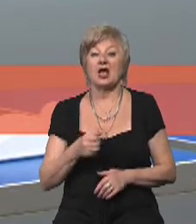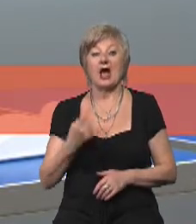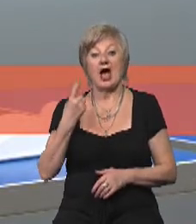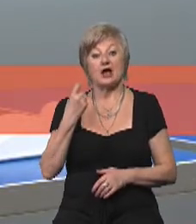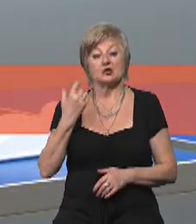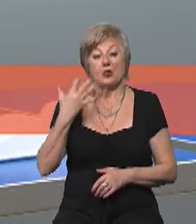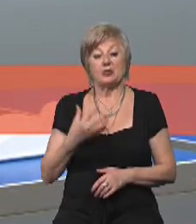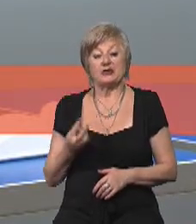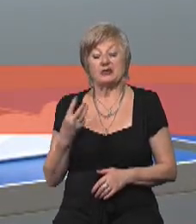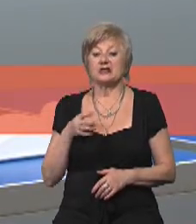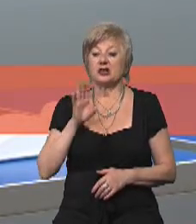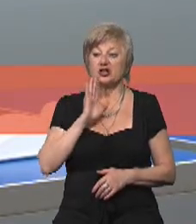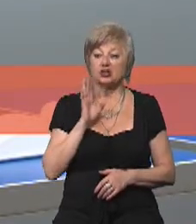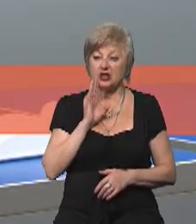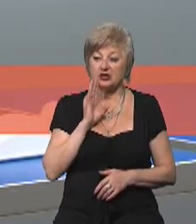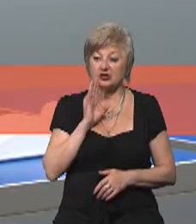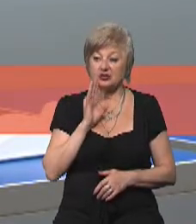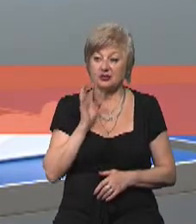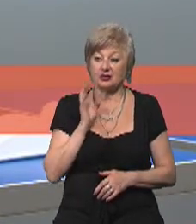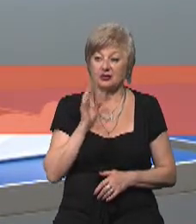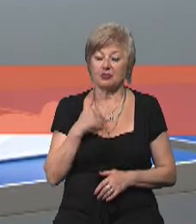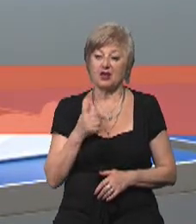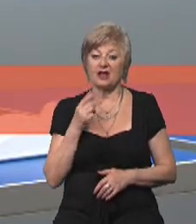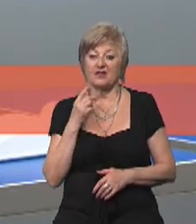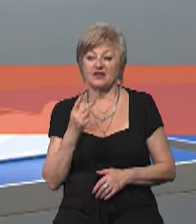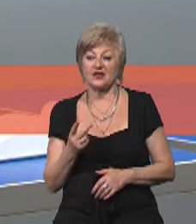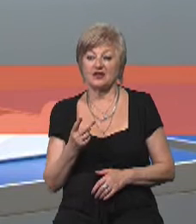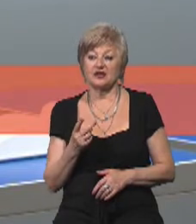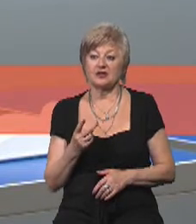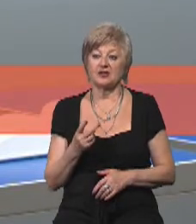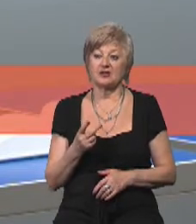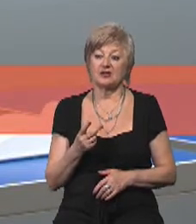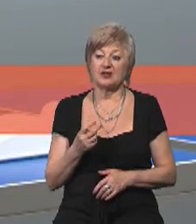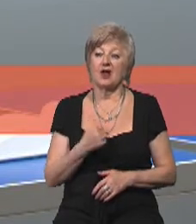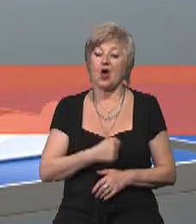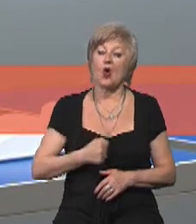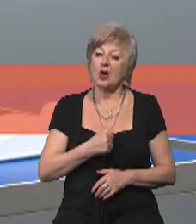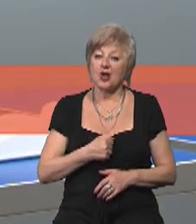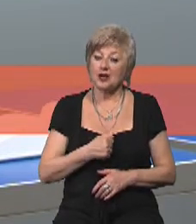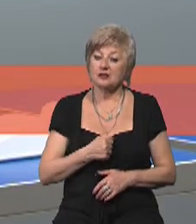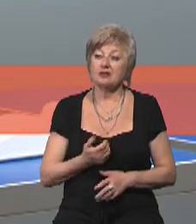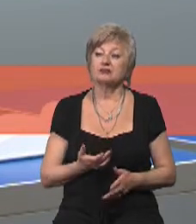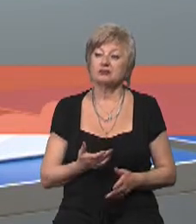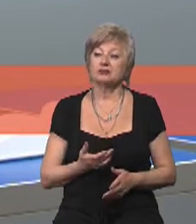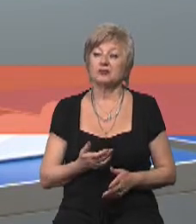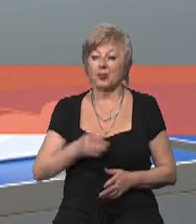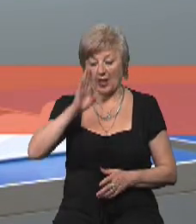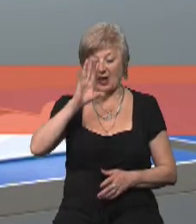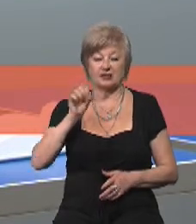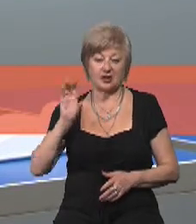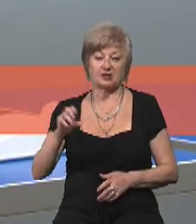153 особи – це жінки. Тобто ми бачимо, яка… Агресорки. Агресорки, жінки, так. І пан